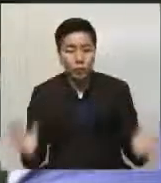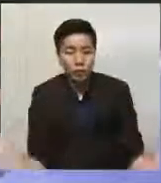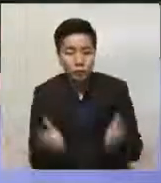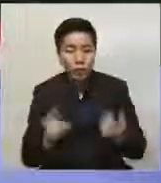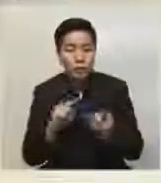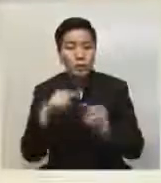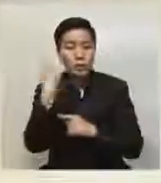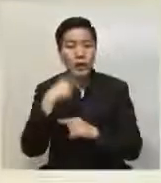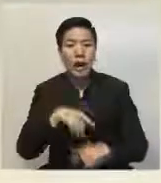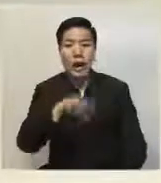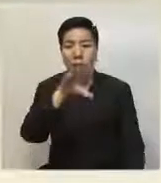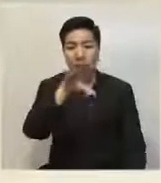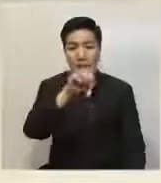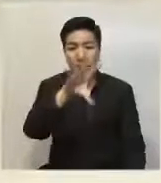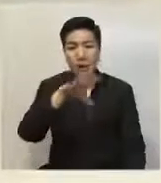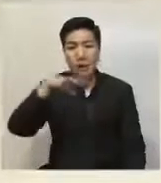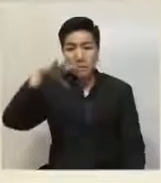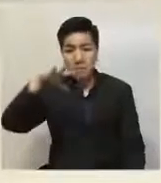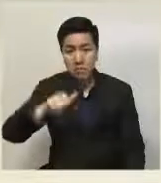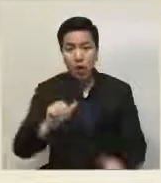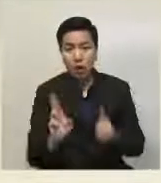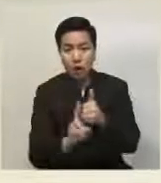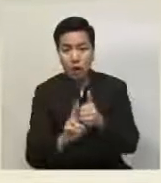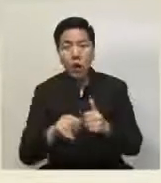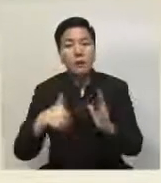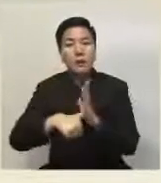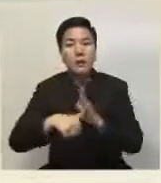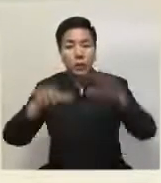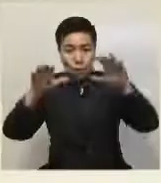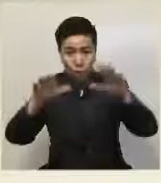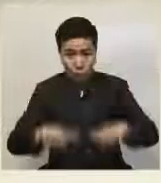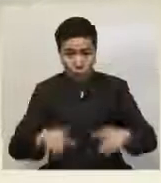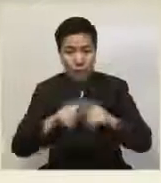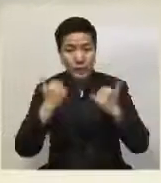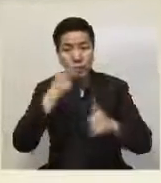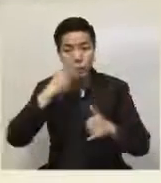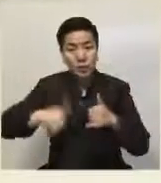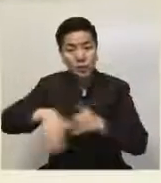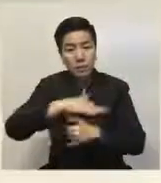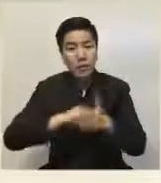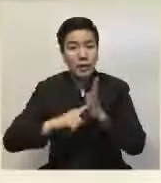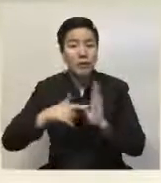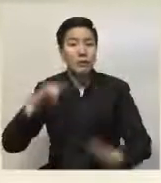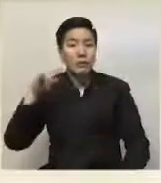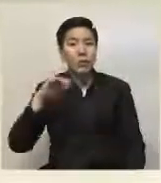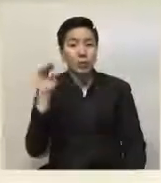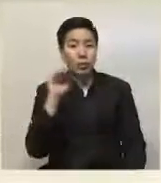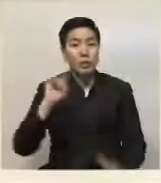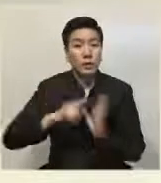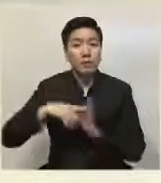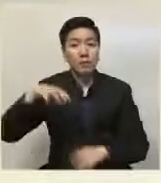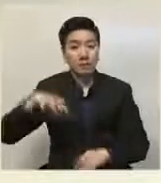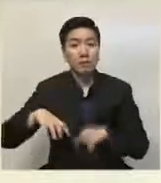ตุ้นการท่องเที่ยวใน55เมืองรองรวมถึงมาตรการลดหย่อนภาษีด้วยอันนี้เป็นบรรยากาศเริ่มจากสนามบินสุวรรณ